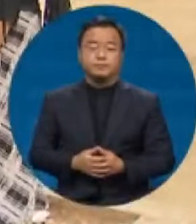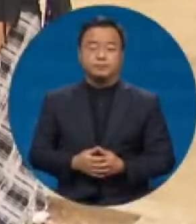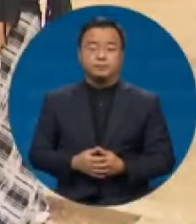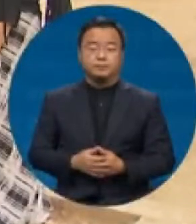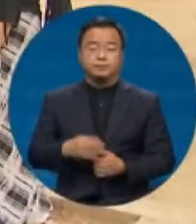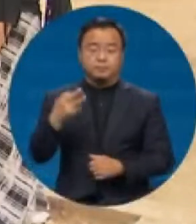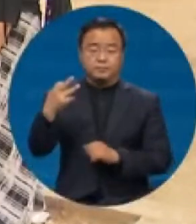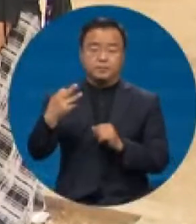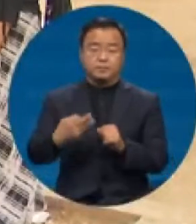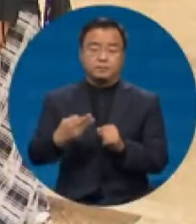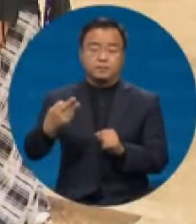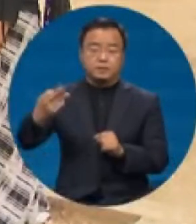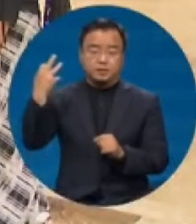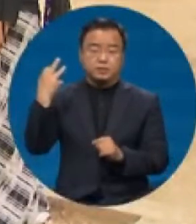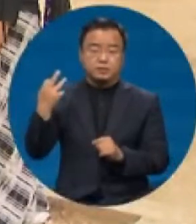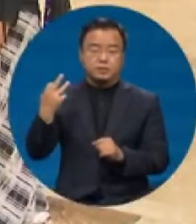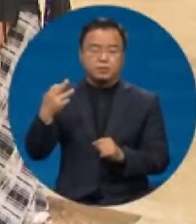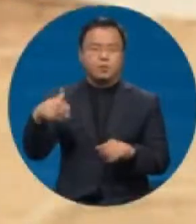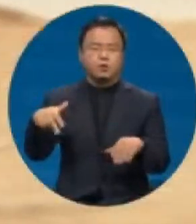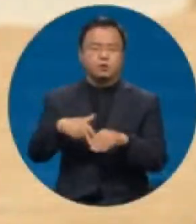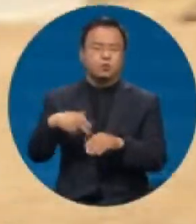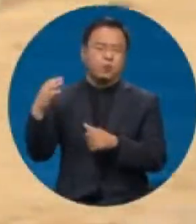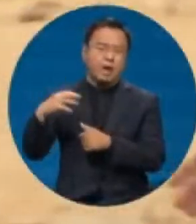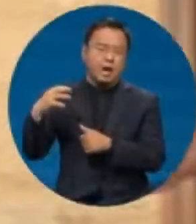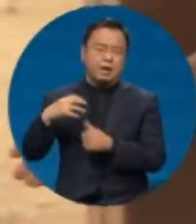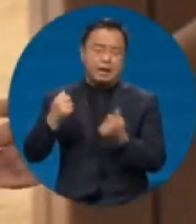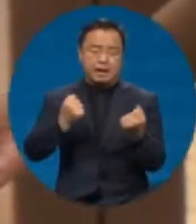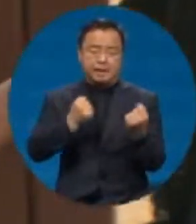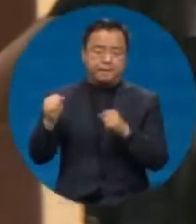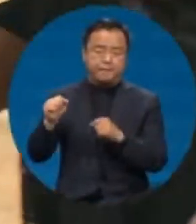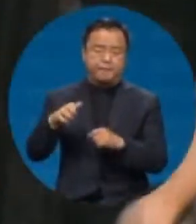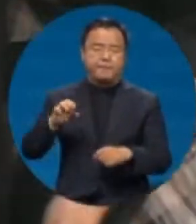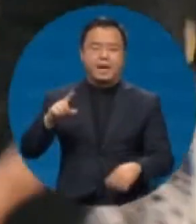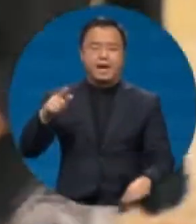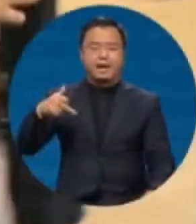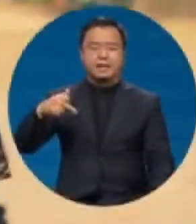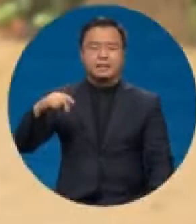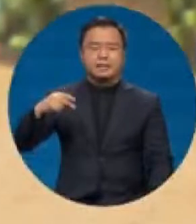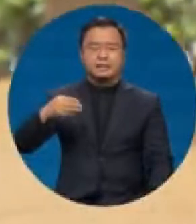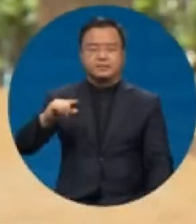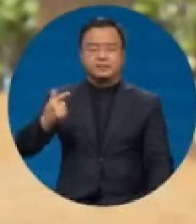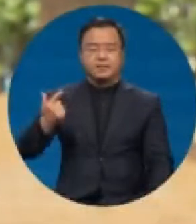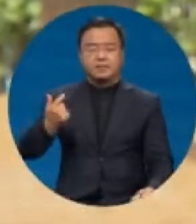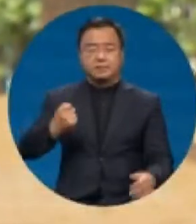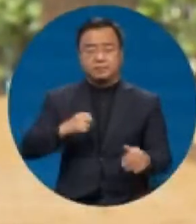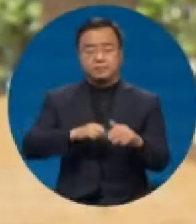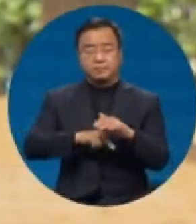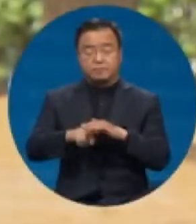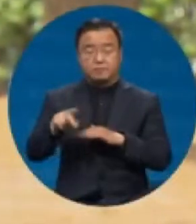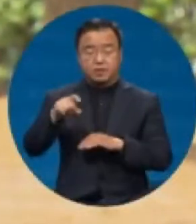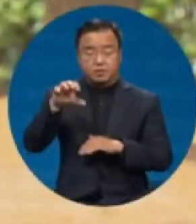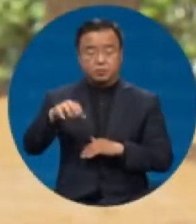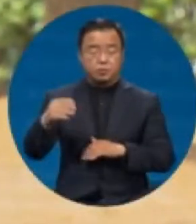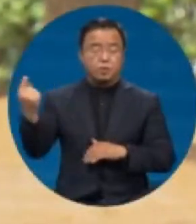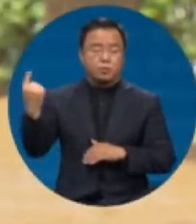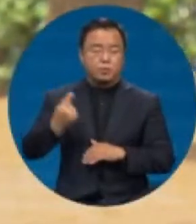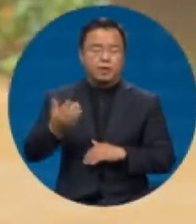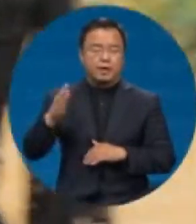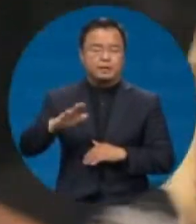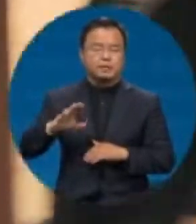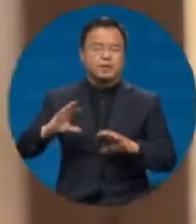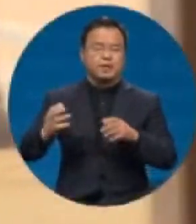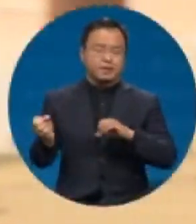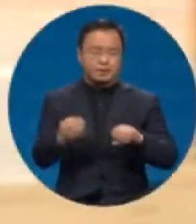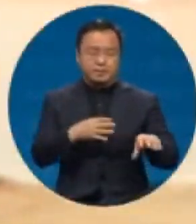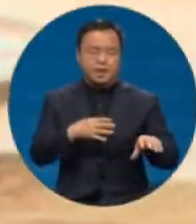약 13년 돈 요한이 의 부모는 종교 박해를 비해 파키스탄을 떠나 한국으로 이 주었습니다 하지만 난민 지위를 인정받지